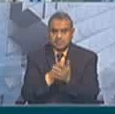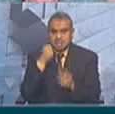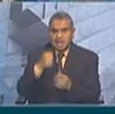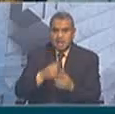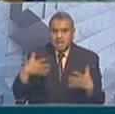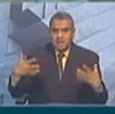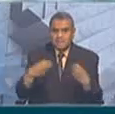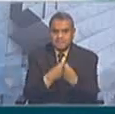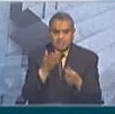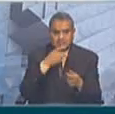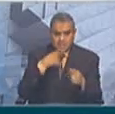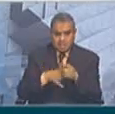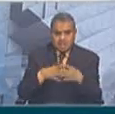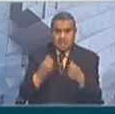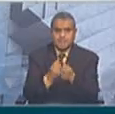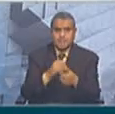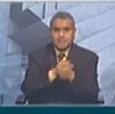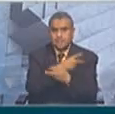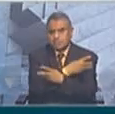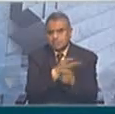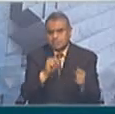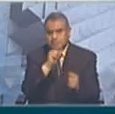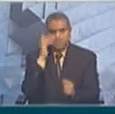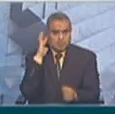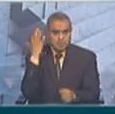قطارات الأنفاق في لندن.